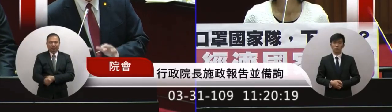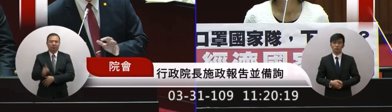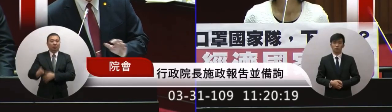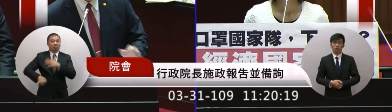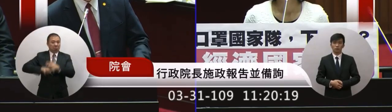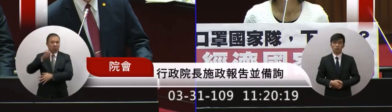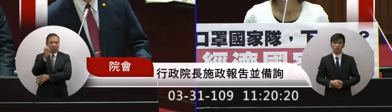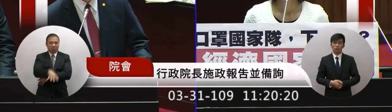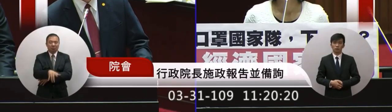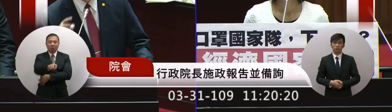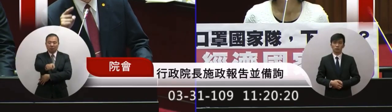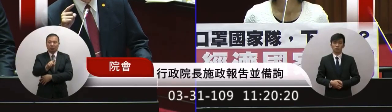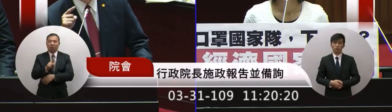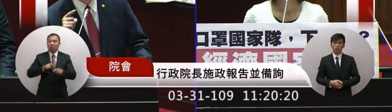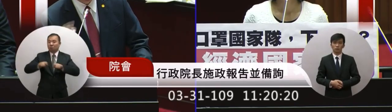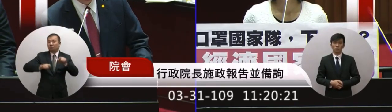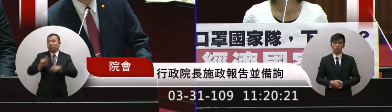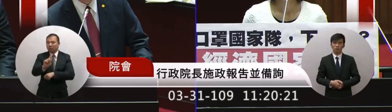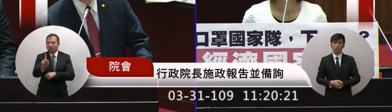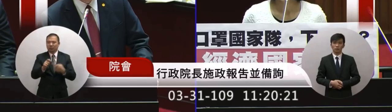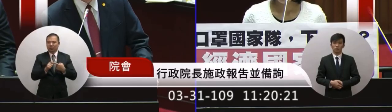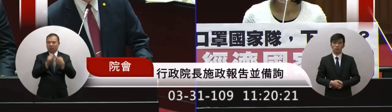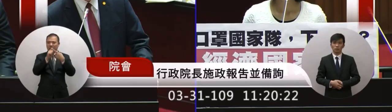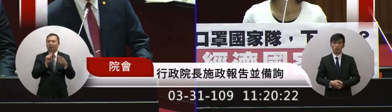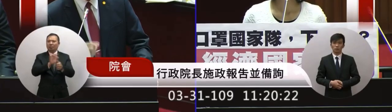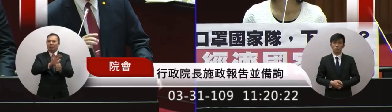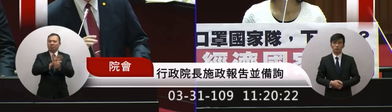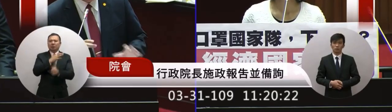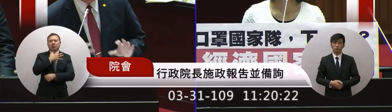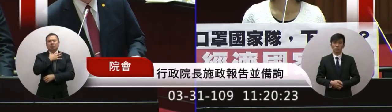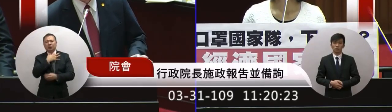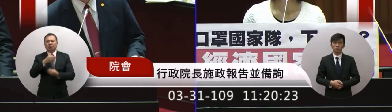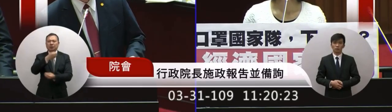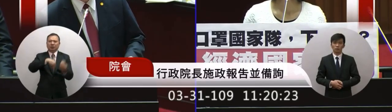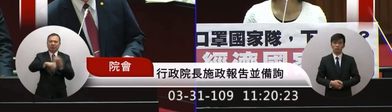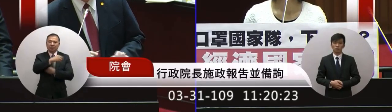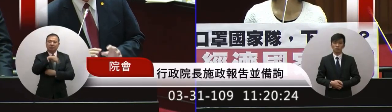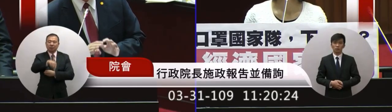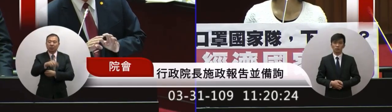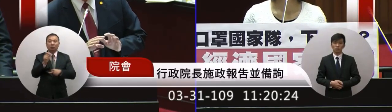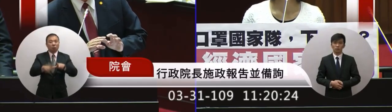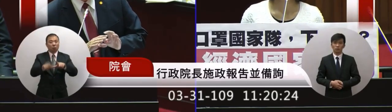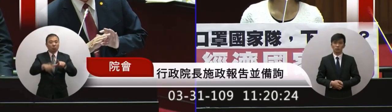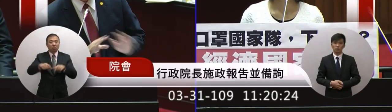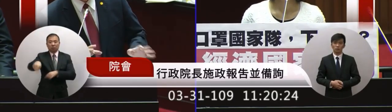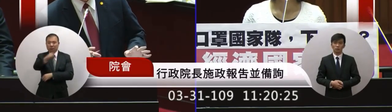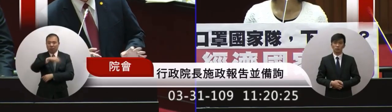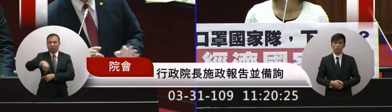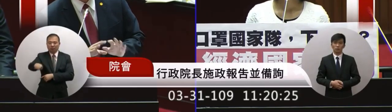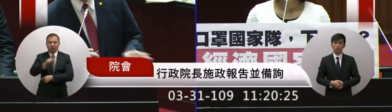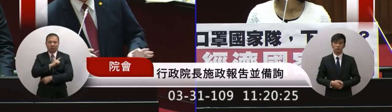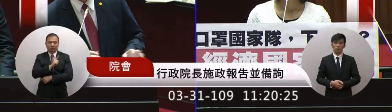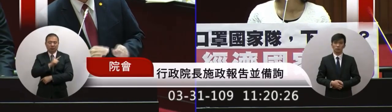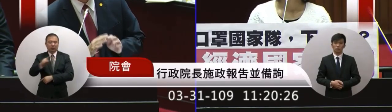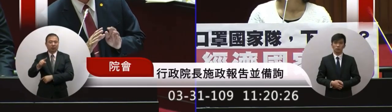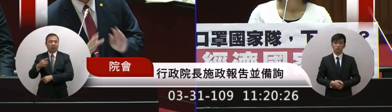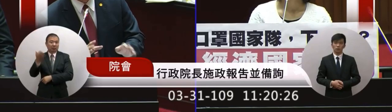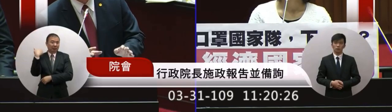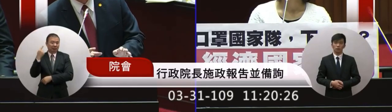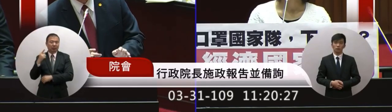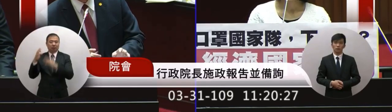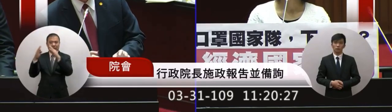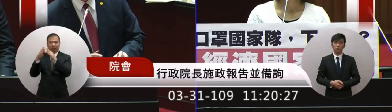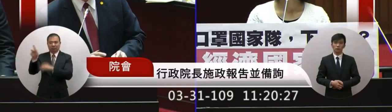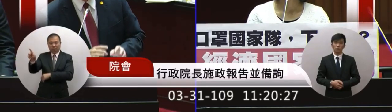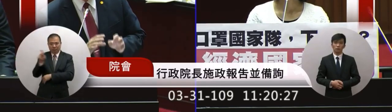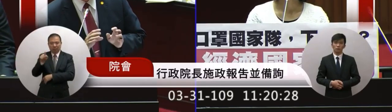加个他们来做啥？第一个爱心纾困，来予遮个企业主伊个即个贷款，旧个贷款会当